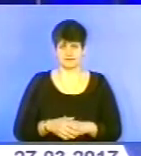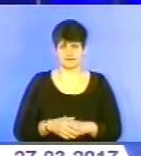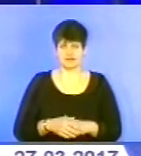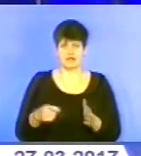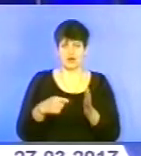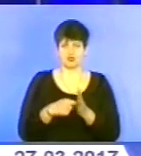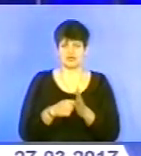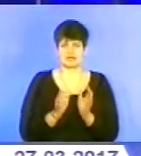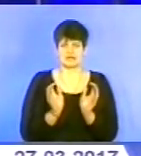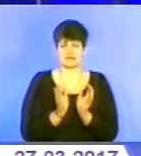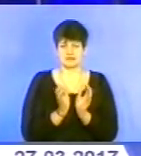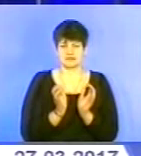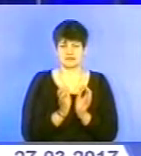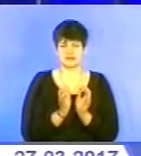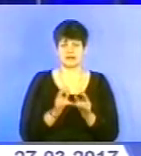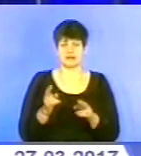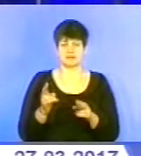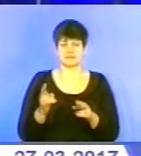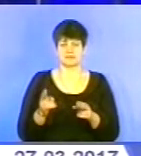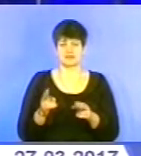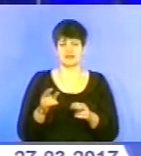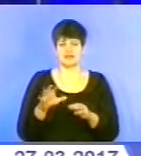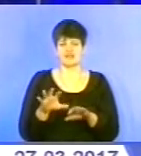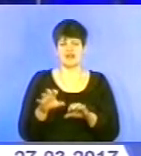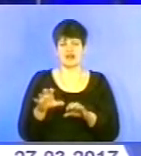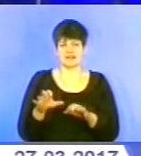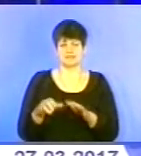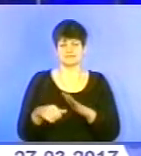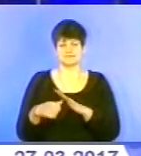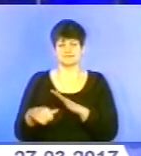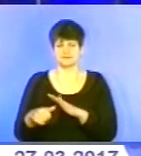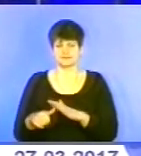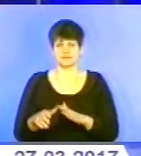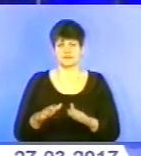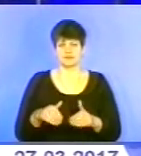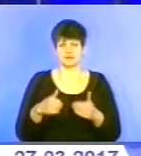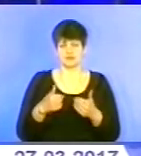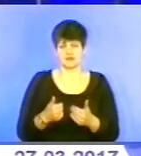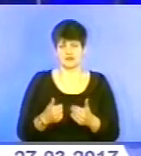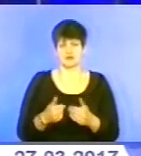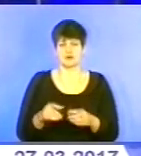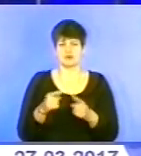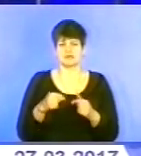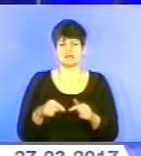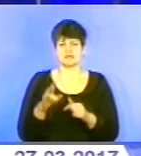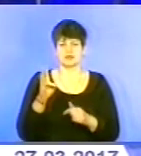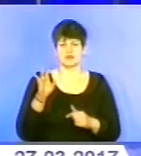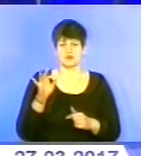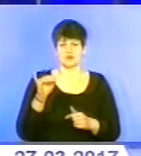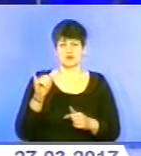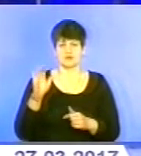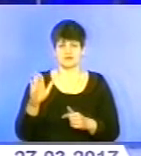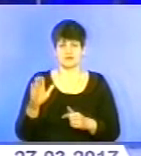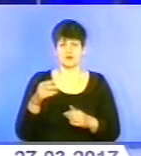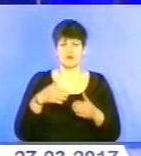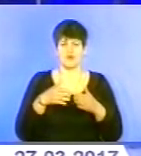Нагодувати та зігріти безпритульних тварин пропонували тернополянам волонтери громадської організації «Ноєв Ковчег». Приносити допомогу собакам-безхатькам,